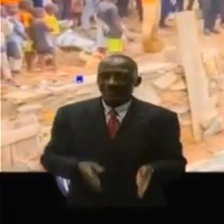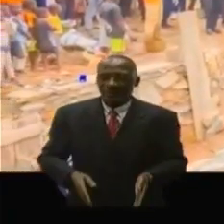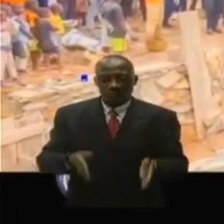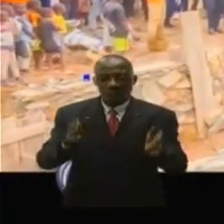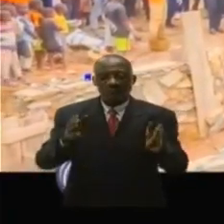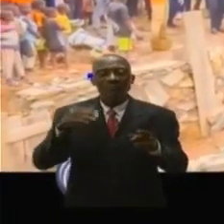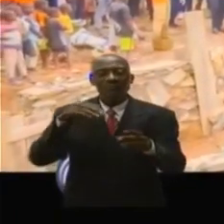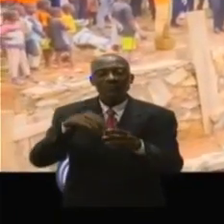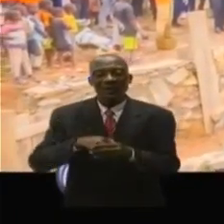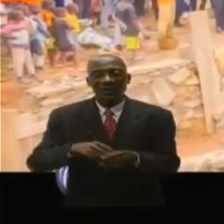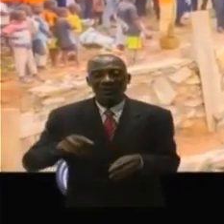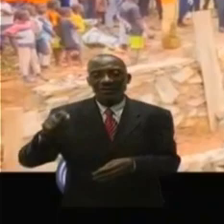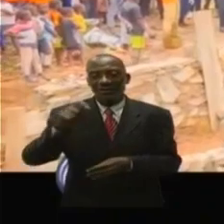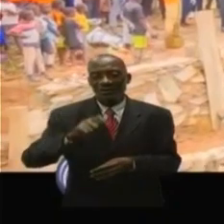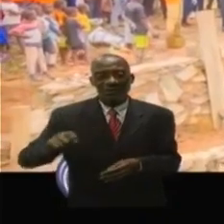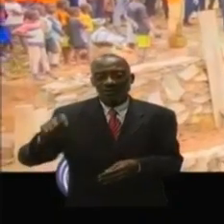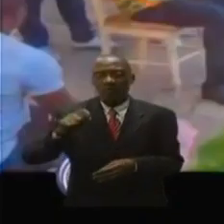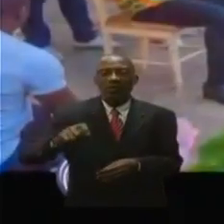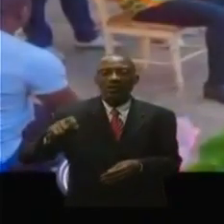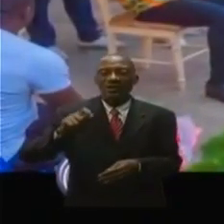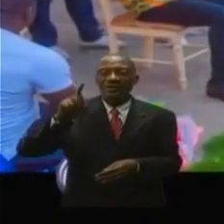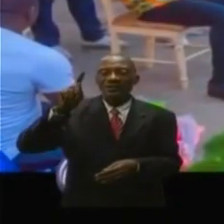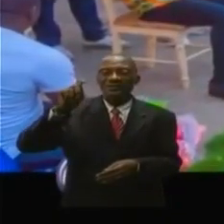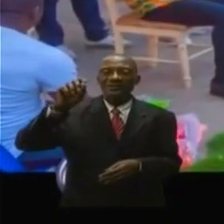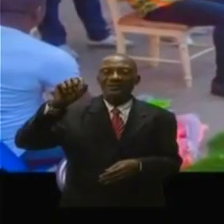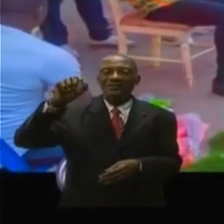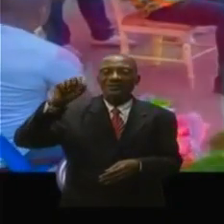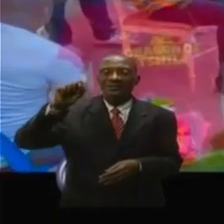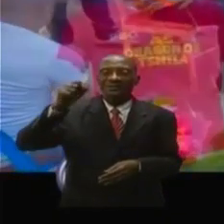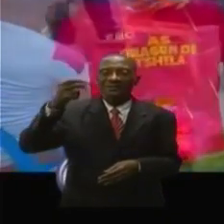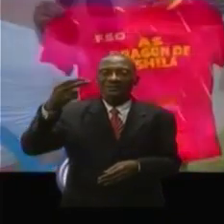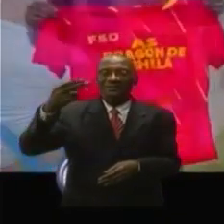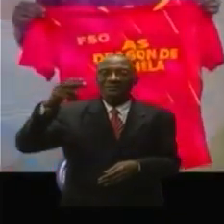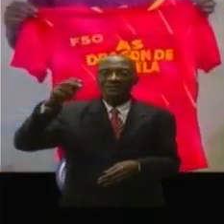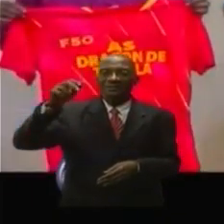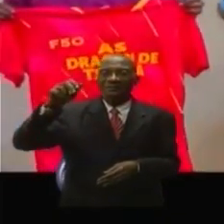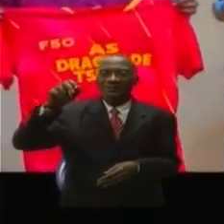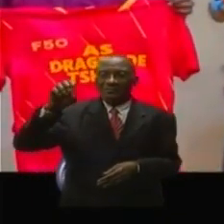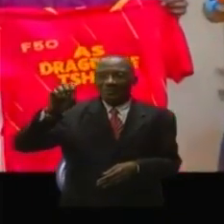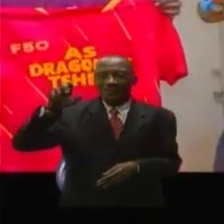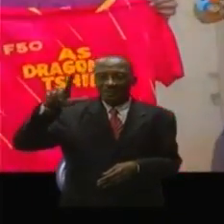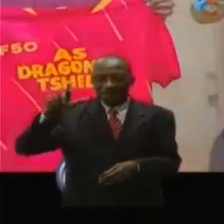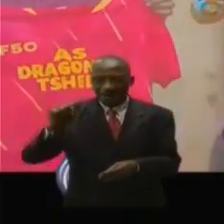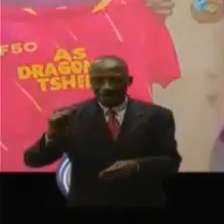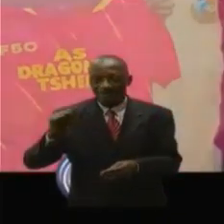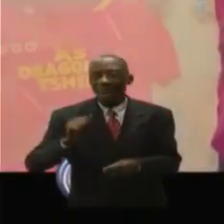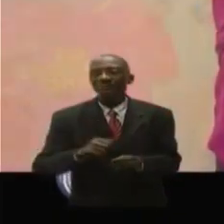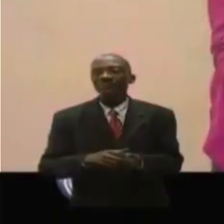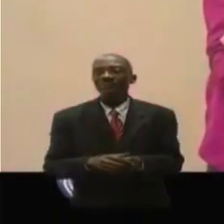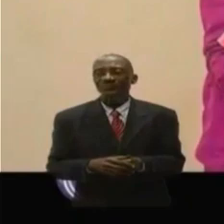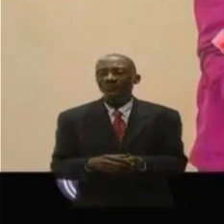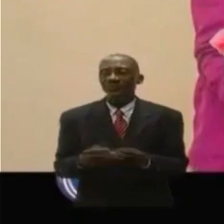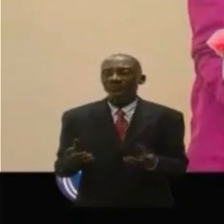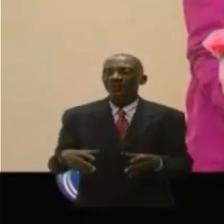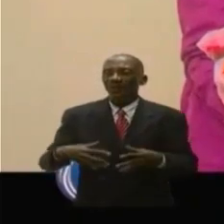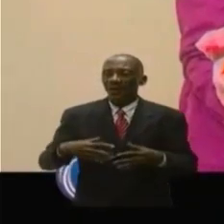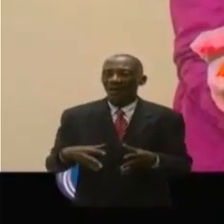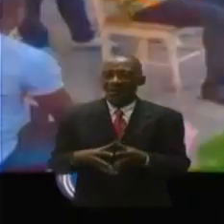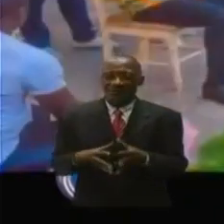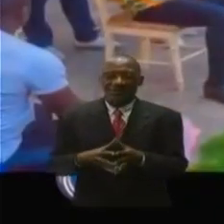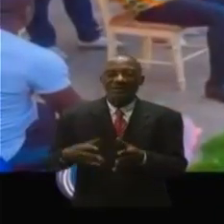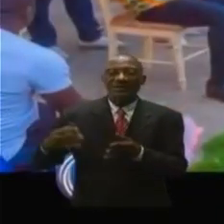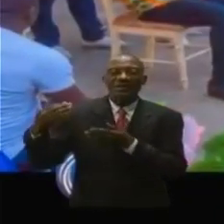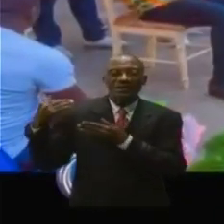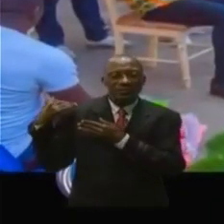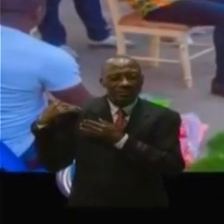deuxième personnalité de l'exécutif provincial du Congo central s'est entretenue avec les membres de l'association sportive Drago de Tchéla auprès de qui il a remis 3